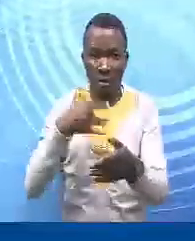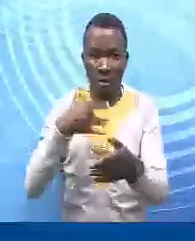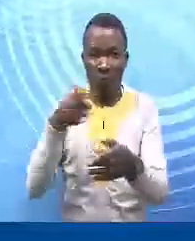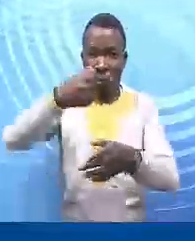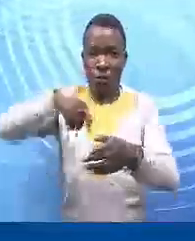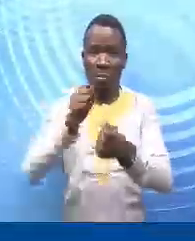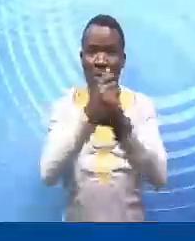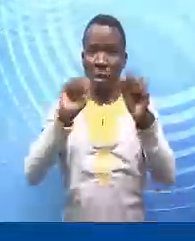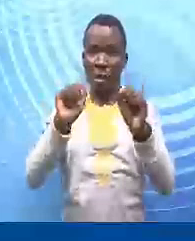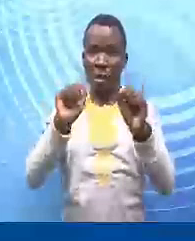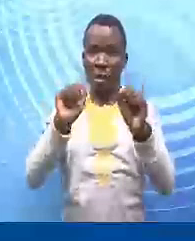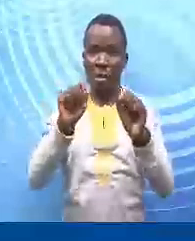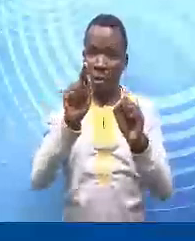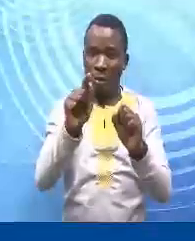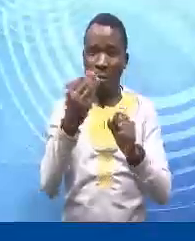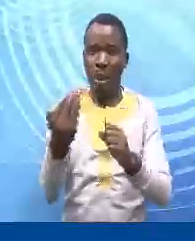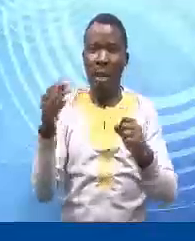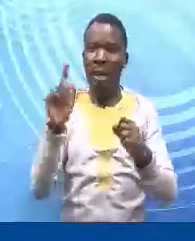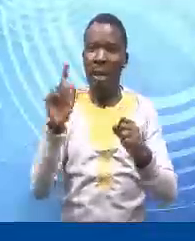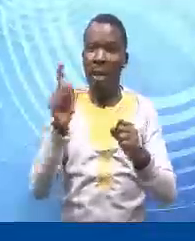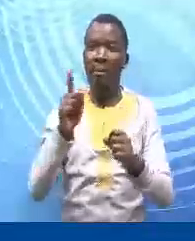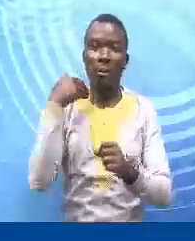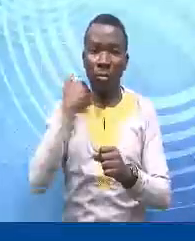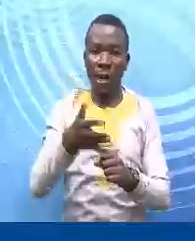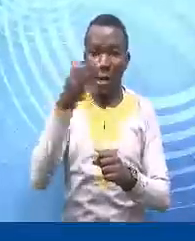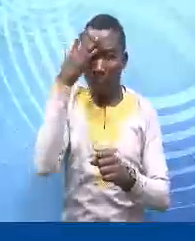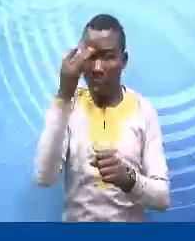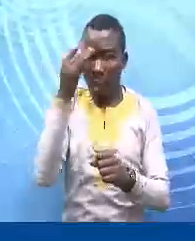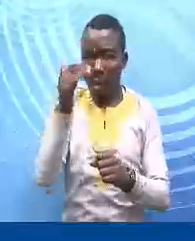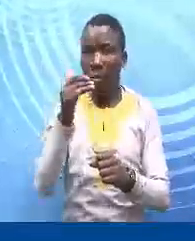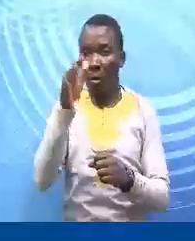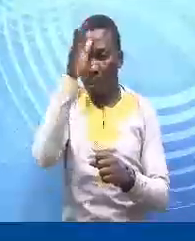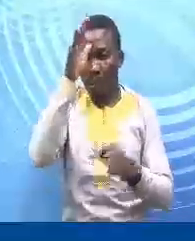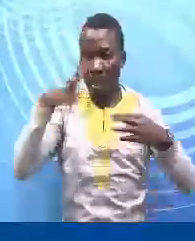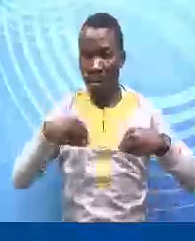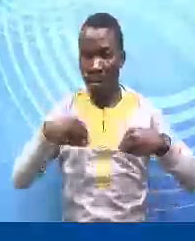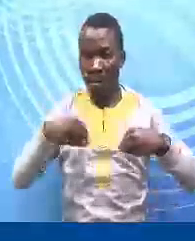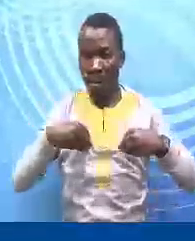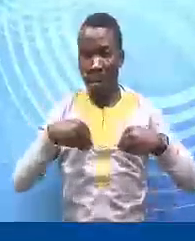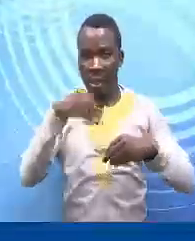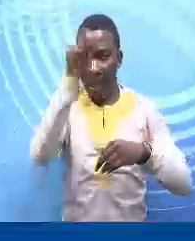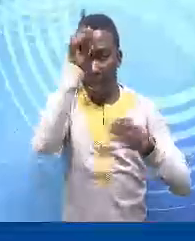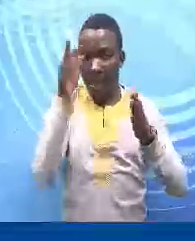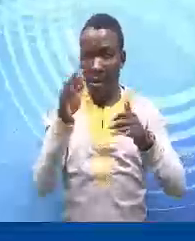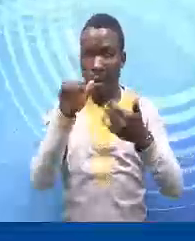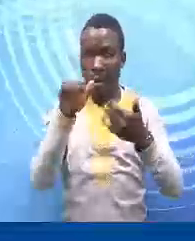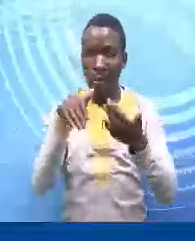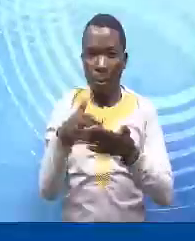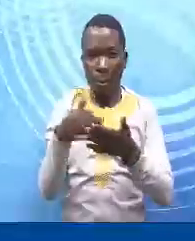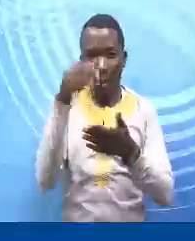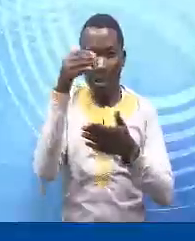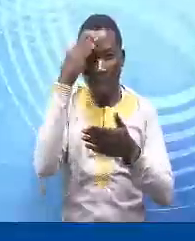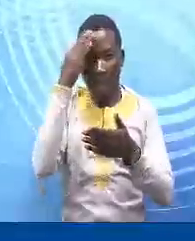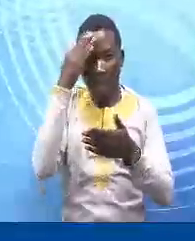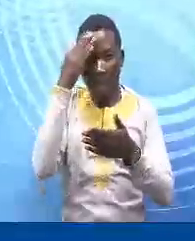mwana ntago tumwanga pe kuko data yaramwemeye abaturage bose barabizi ko uwo mwana ari uwasungura